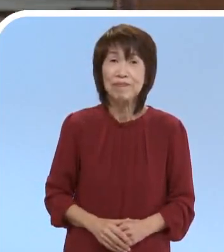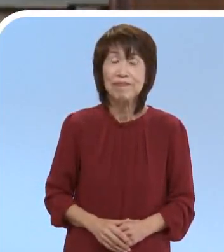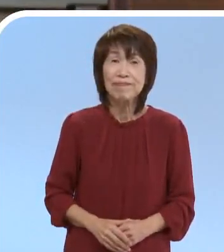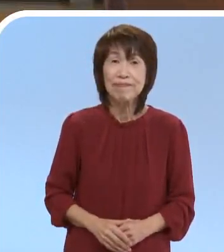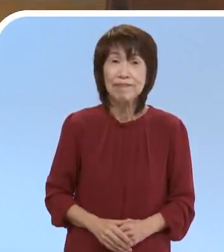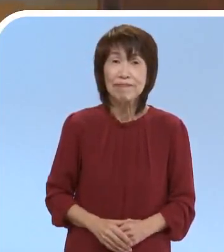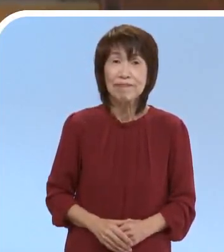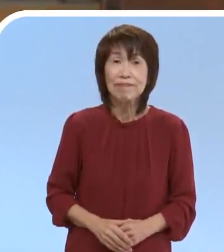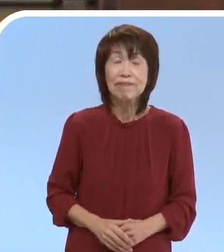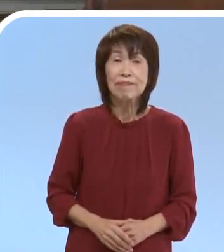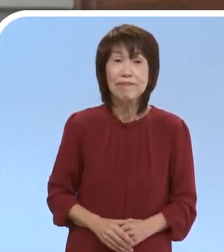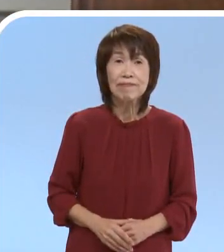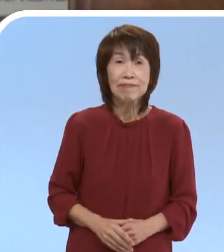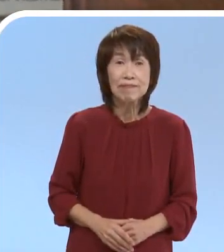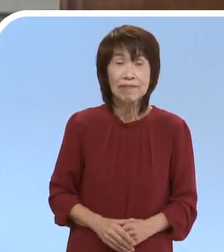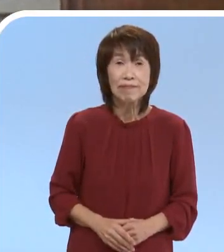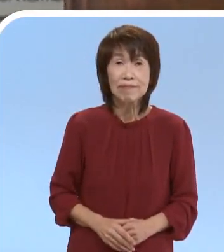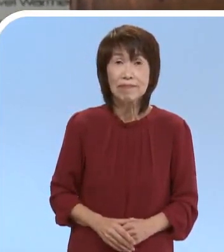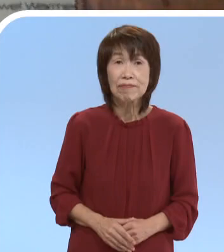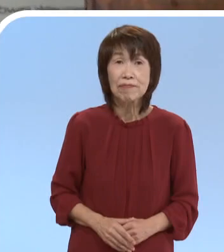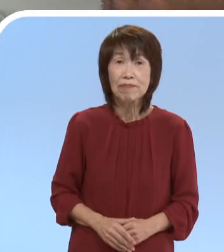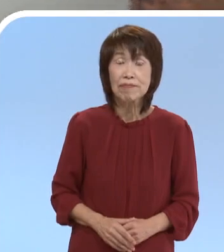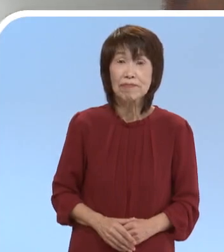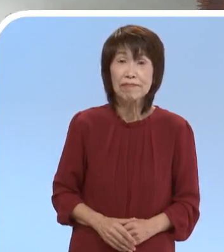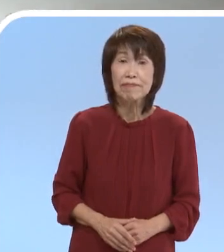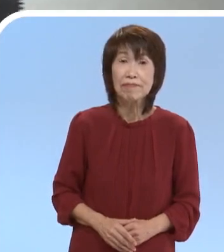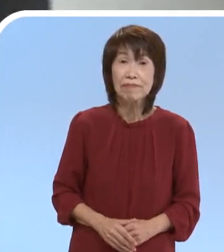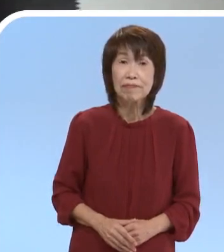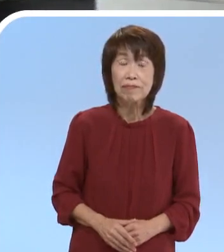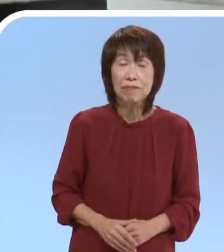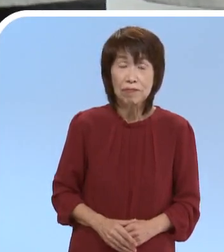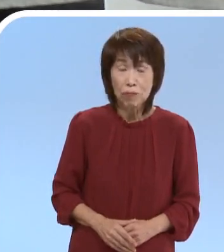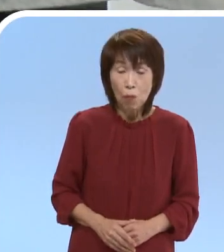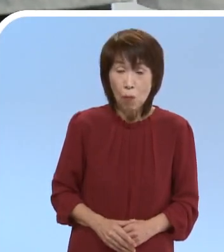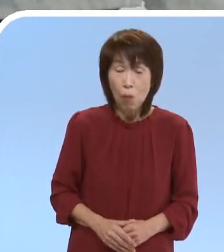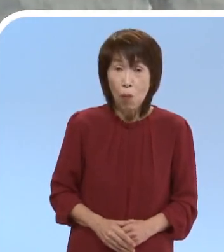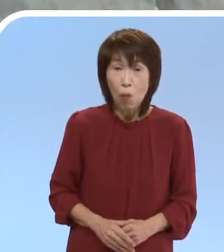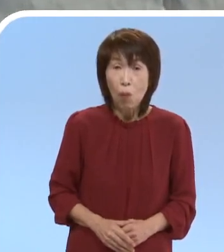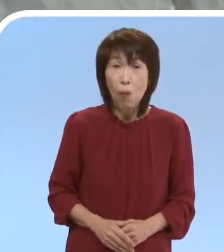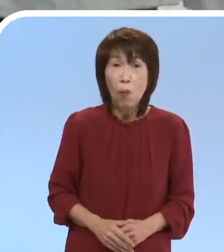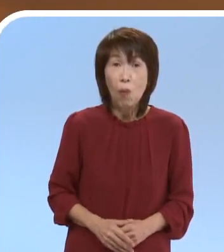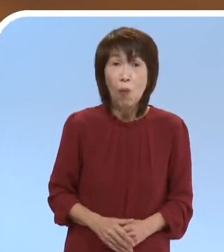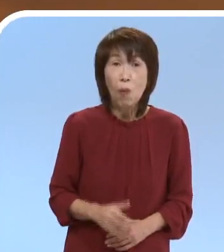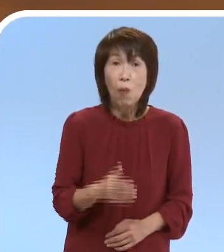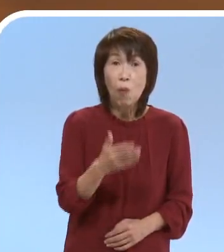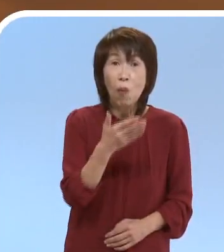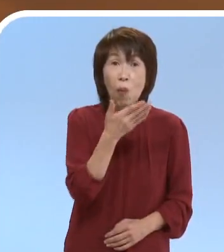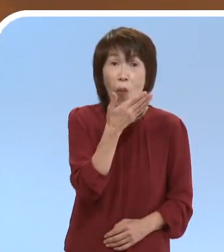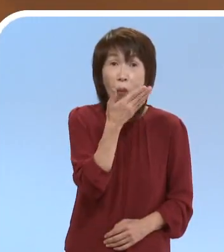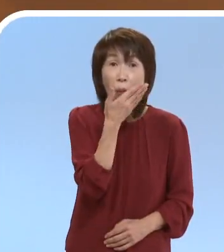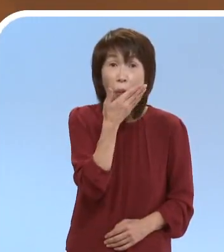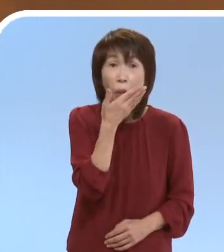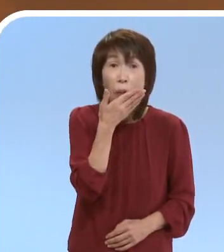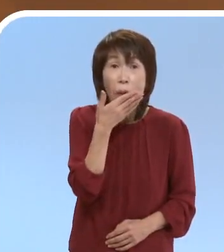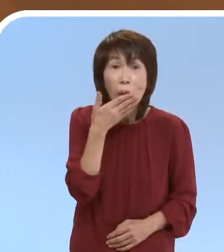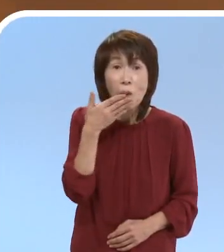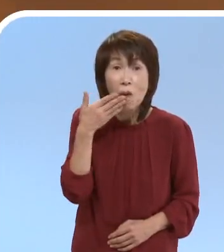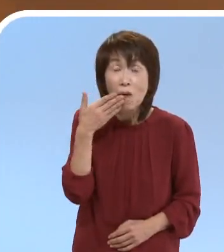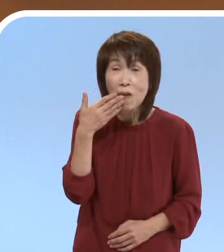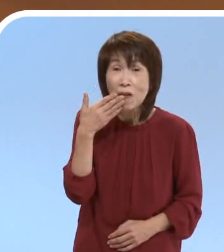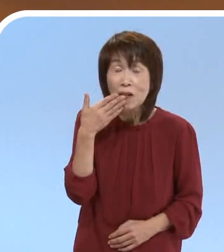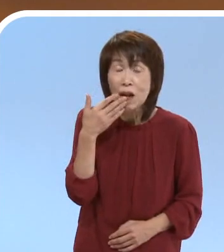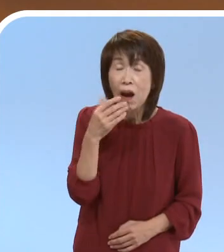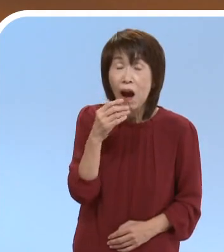うわー、すごいね、大きい。 うん、本当に話に聞いた通